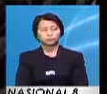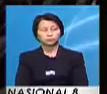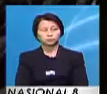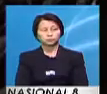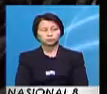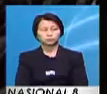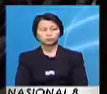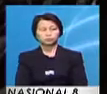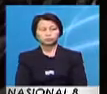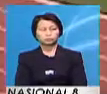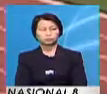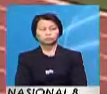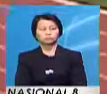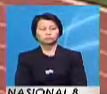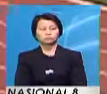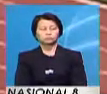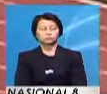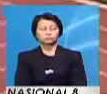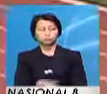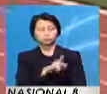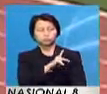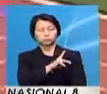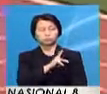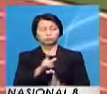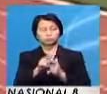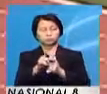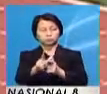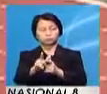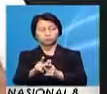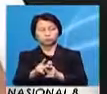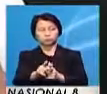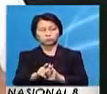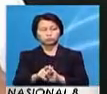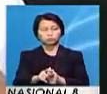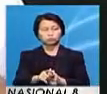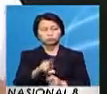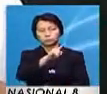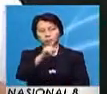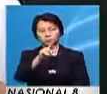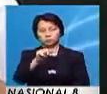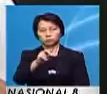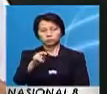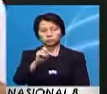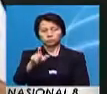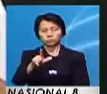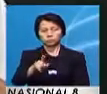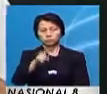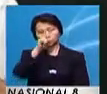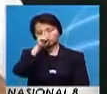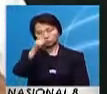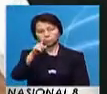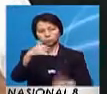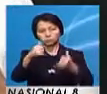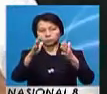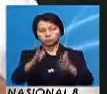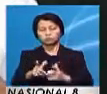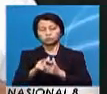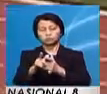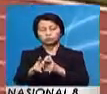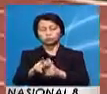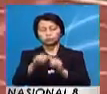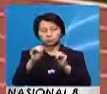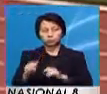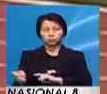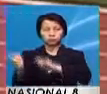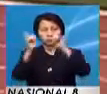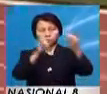Dalam perkembangan berasingan, Ketua Jurulatih Olahraga Kebangsaan Zainal Abbas akan memastikan atlet olahraga layak ke